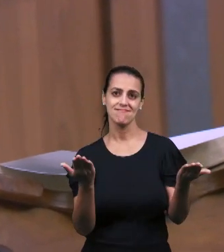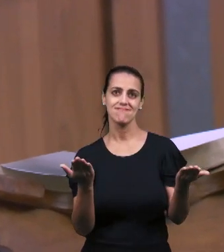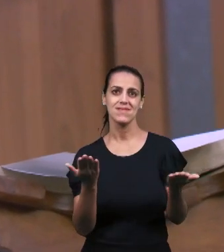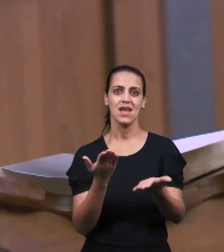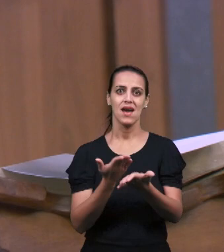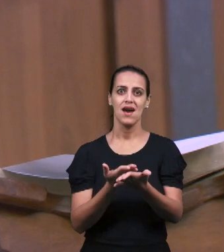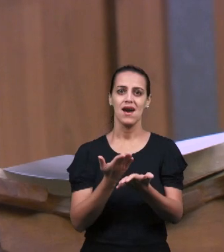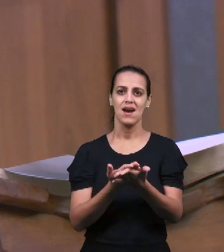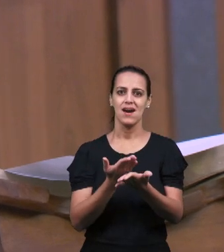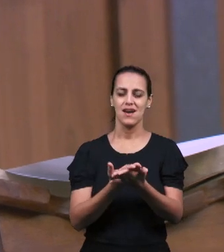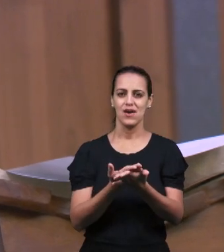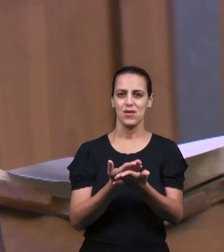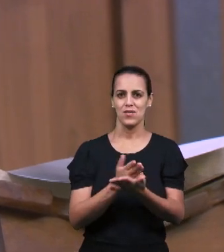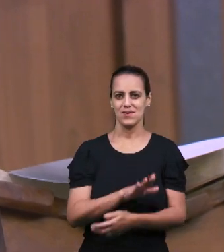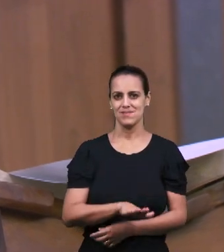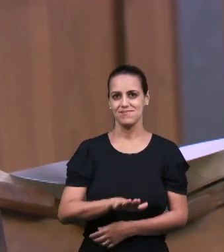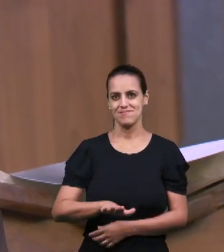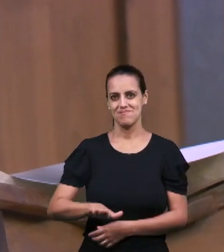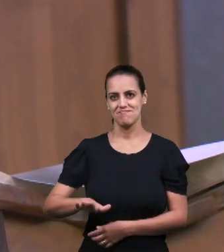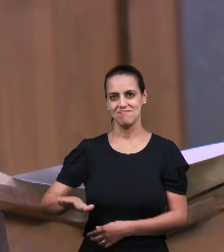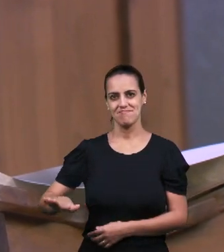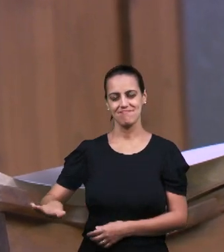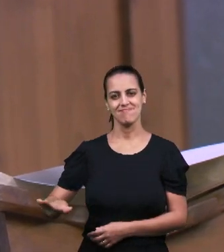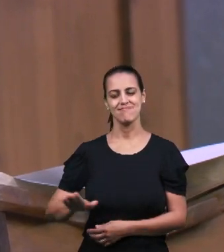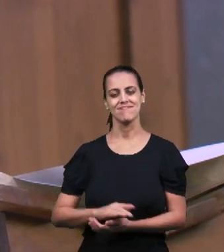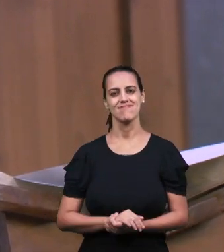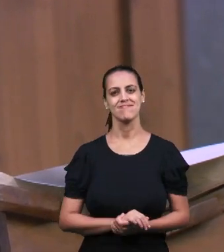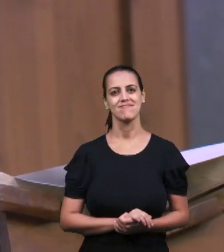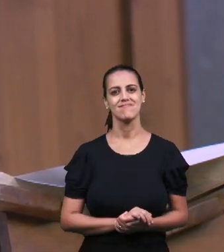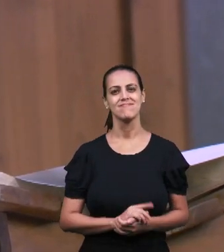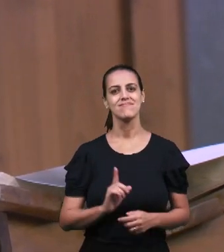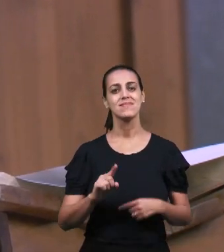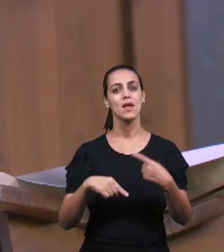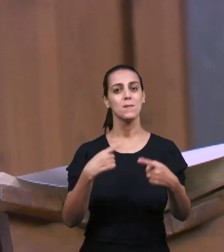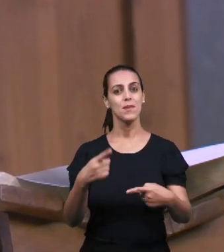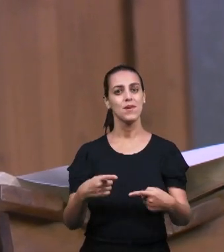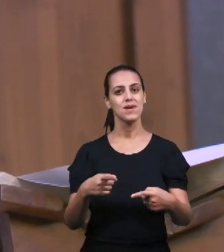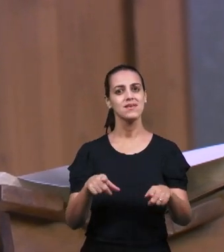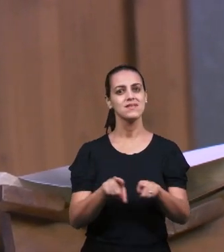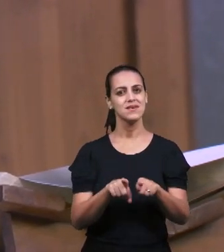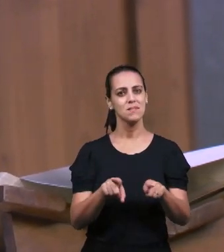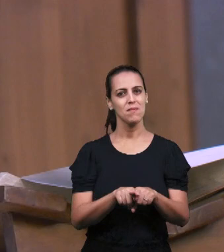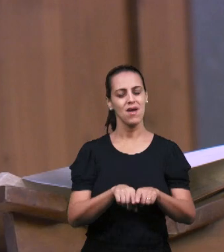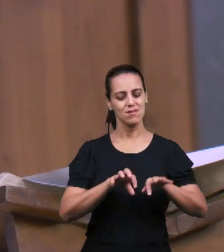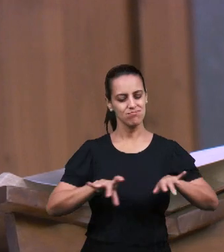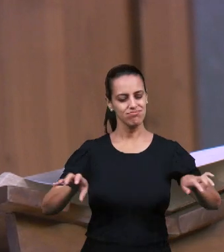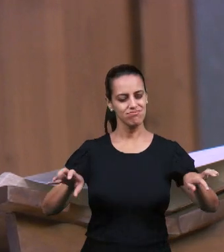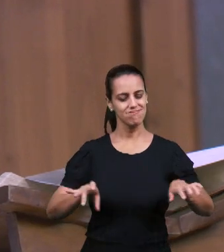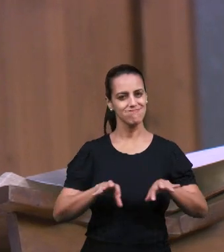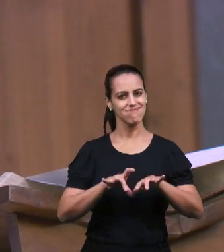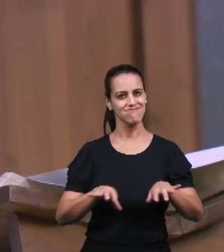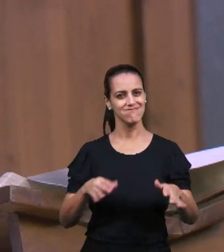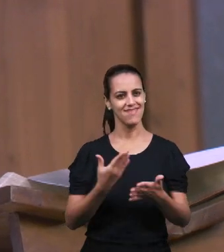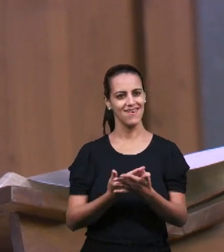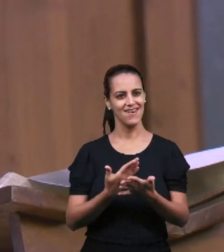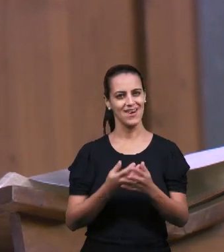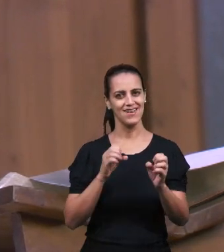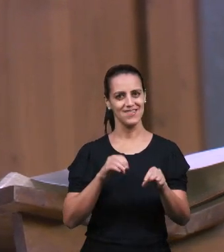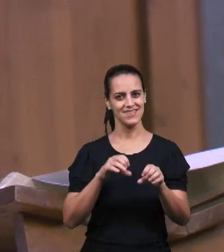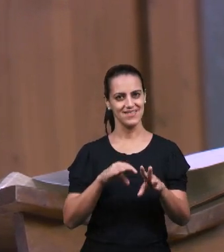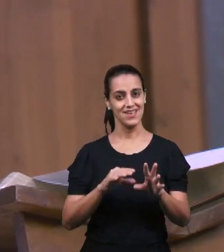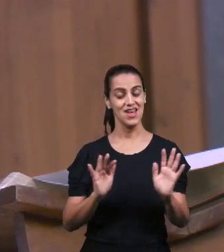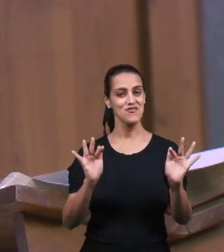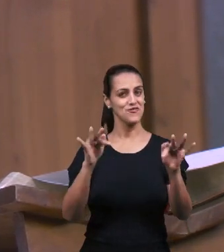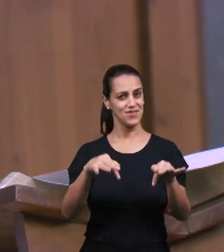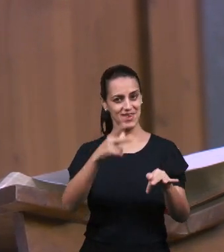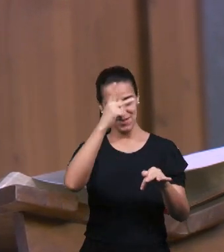l'étude qui sera donnée par notre professeur à propos du sujet de cette semaine et ensuite l'étude de musique aussi à la fin. Pour ceux qui sont à la